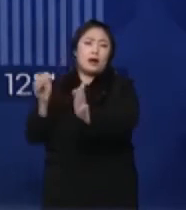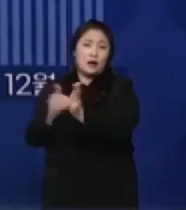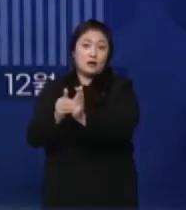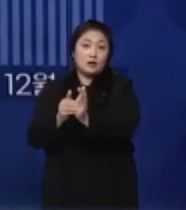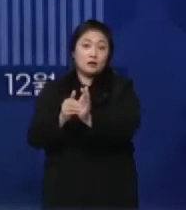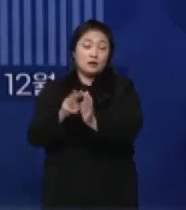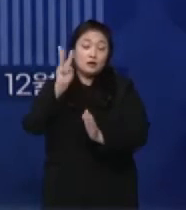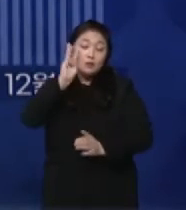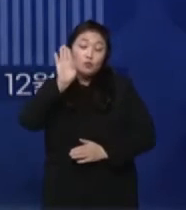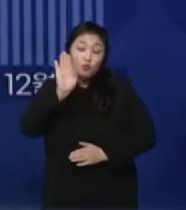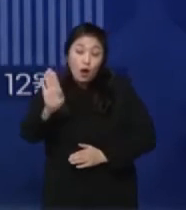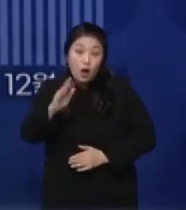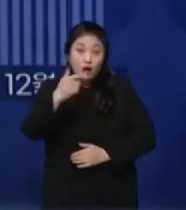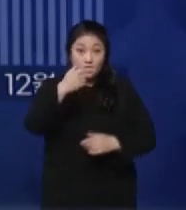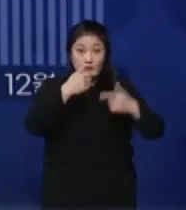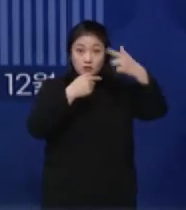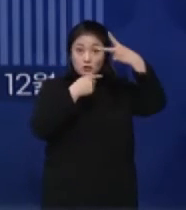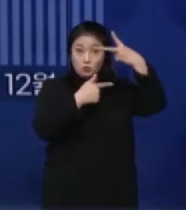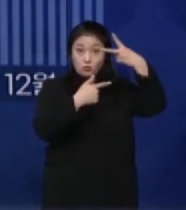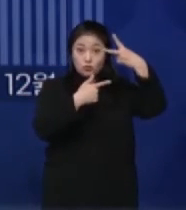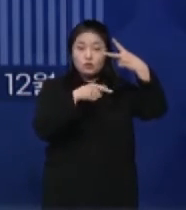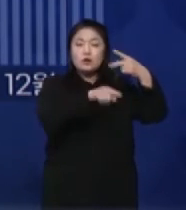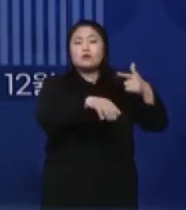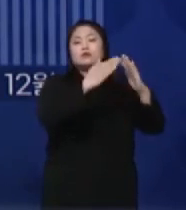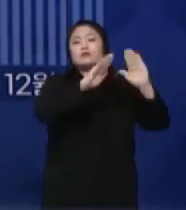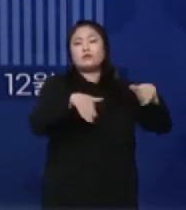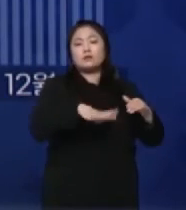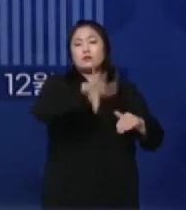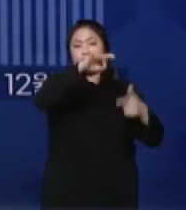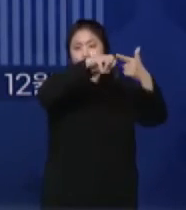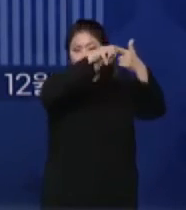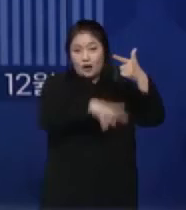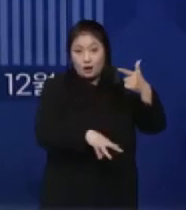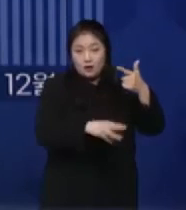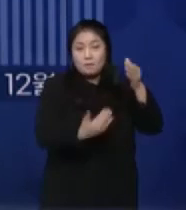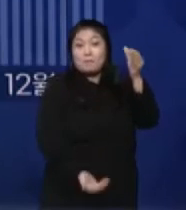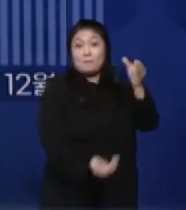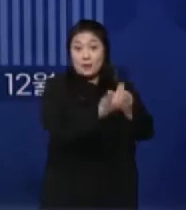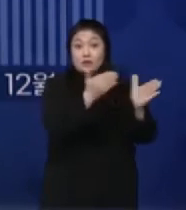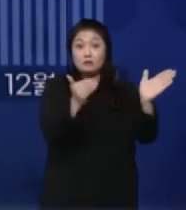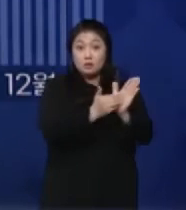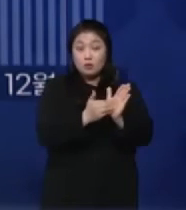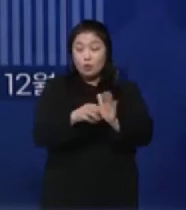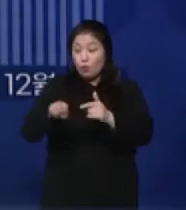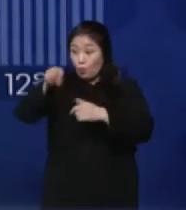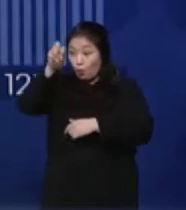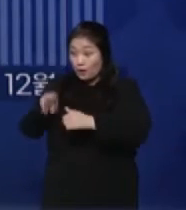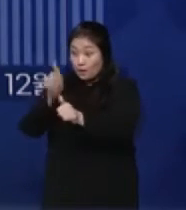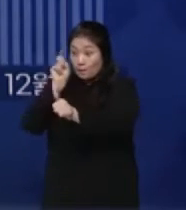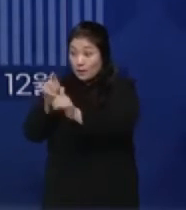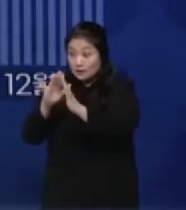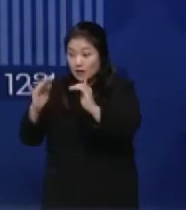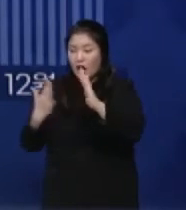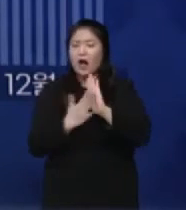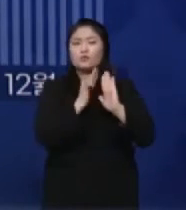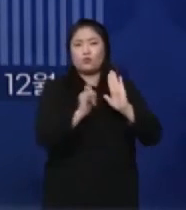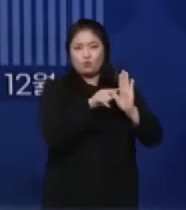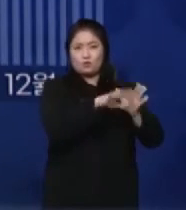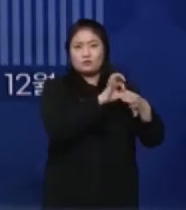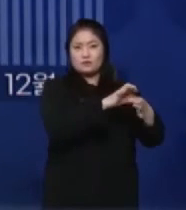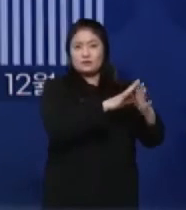전남은 3일 뒤인 6일 첫 확진 자가 나왔습니다 나주에서 탈 발생했는데 광주 첫 확진 자 의 가족이